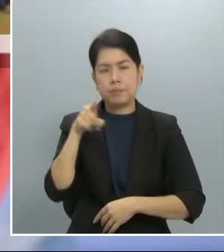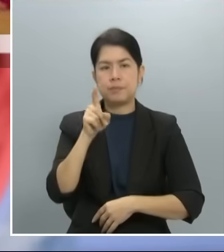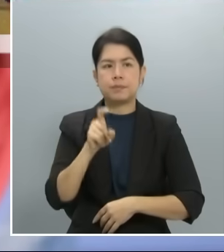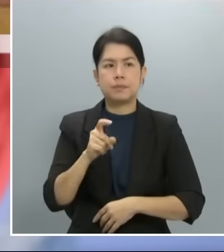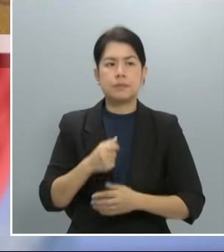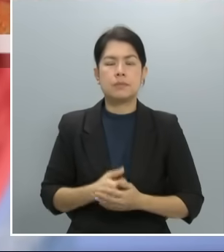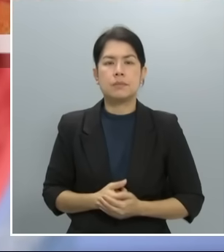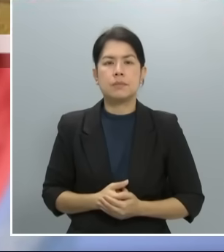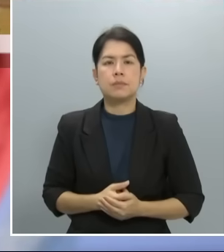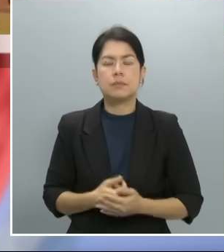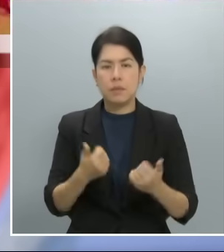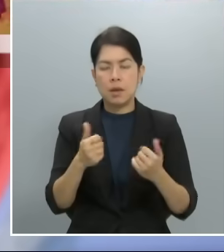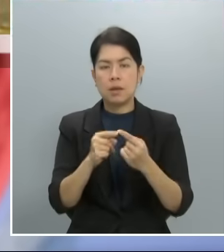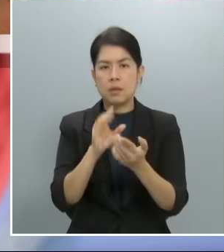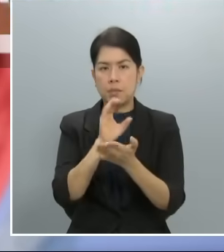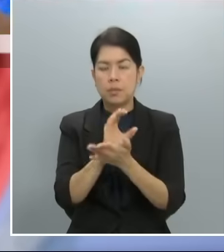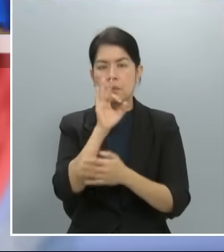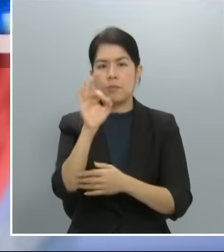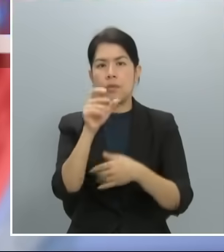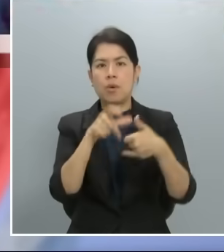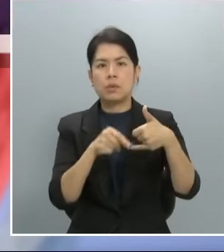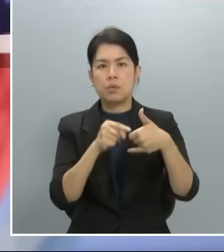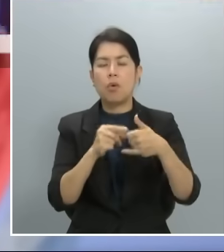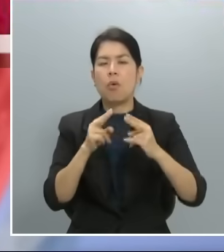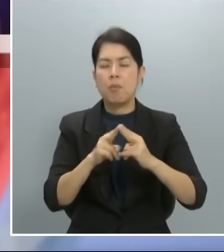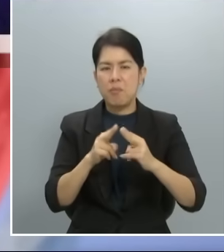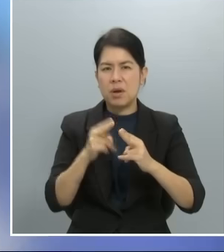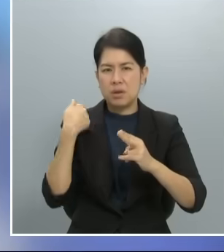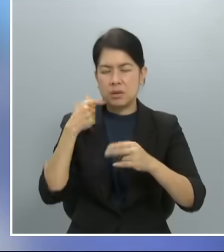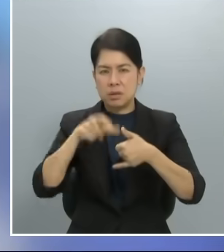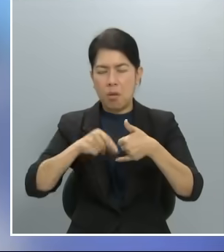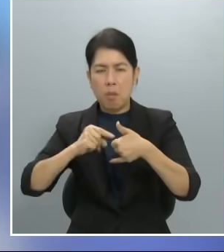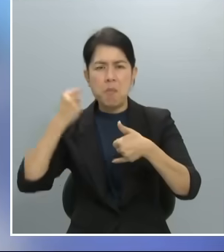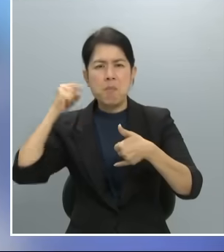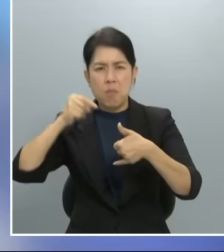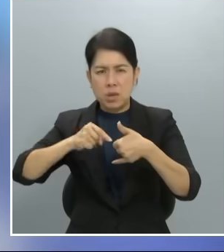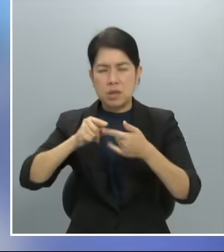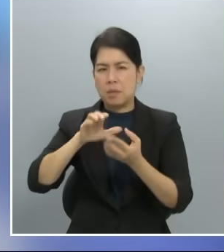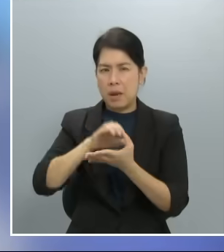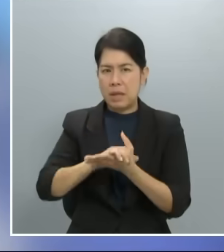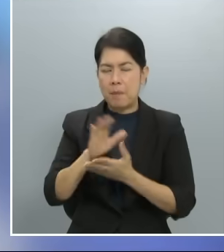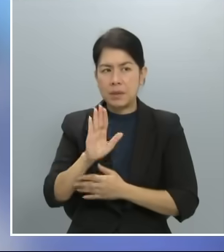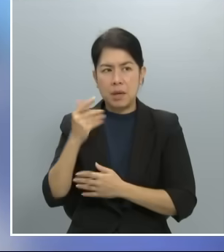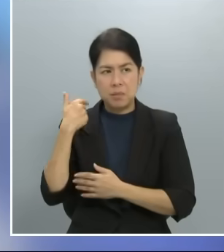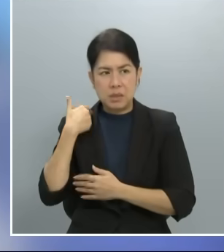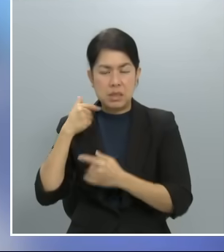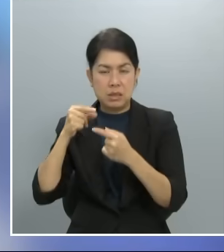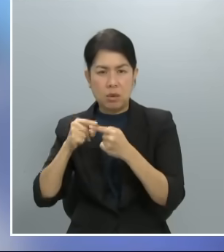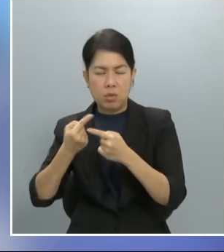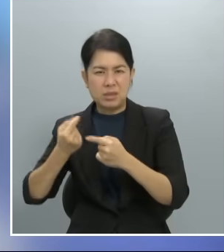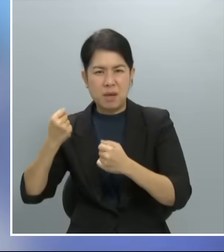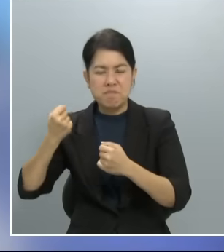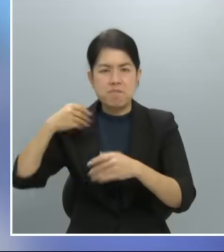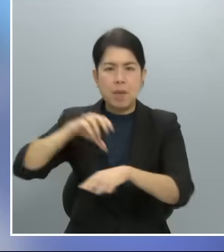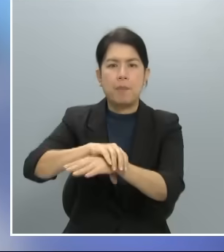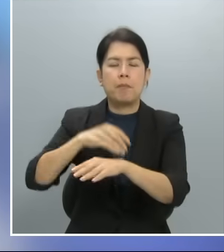เบื้องต้นครับตำรวจแจ้งข้อหาแล้วนะครับข่มขืนกระทำชำเราหญิงอื่นซึ่งมิใช่ภรรยาตนโดยใช้กำลังประทุษร้าย